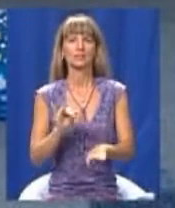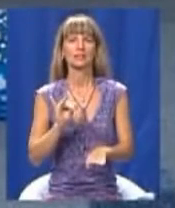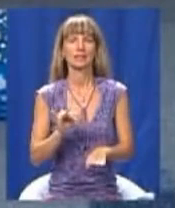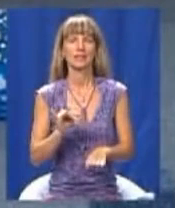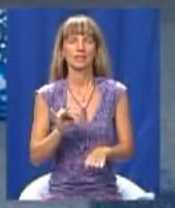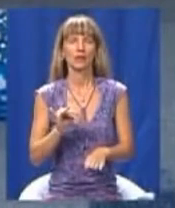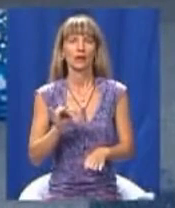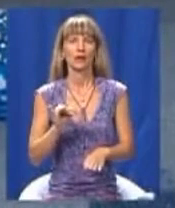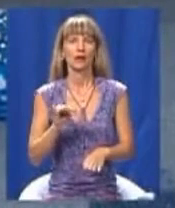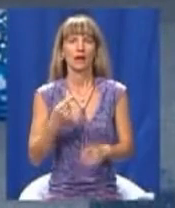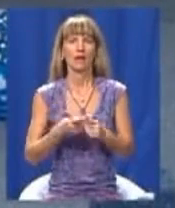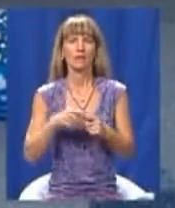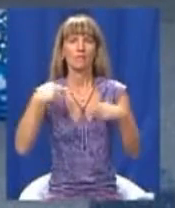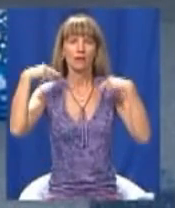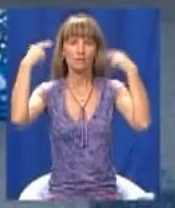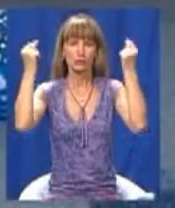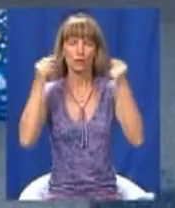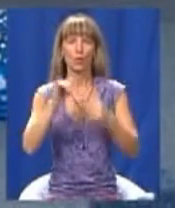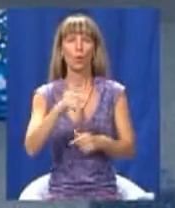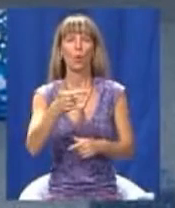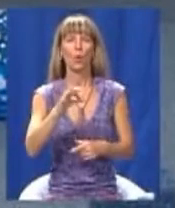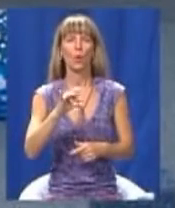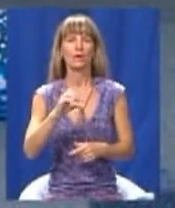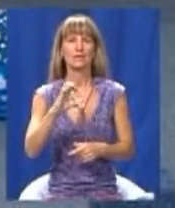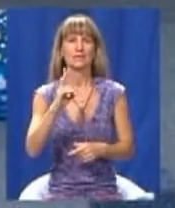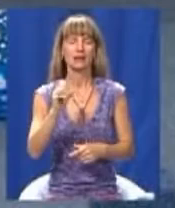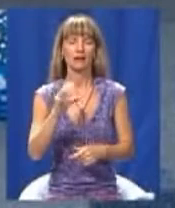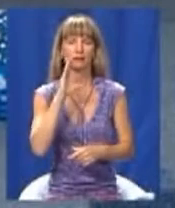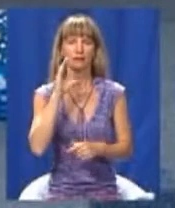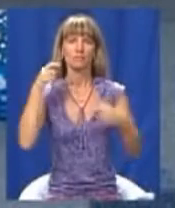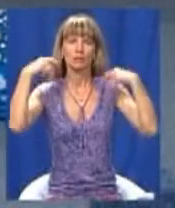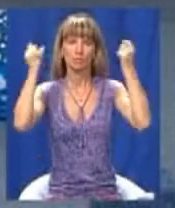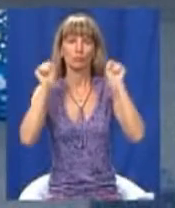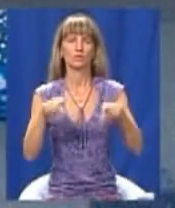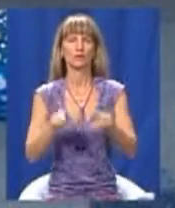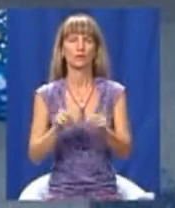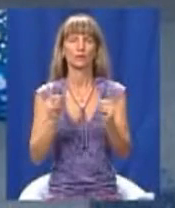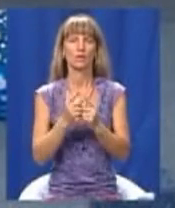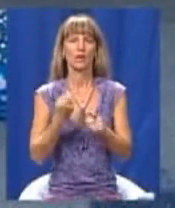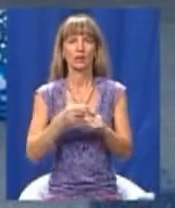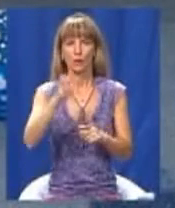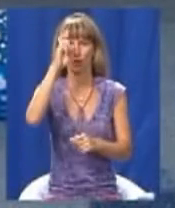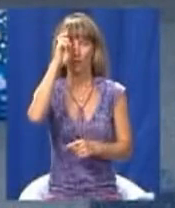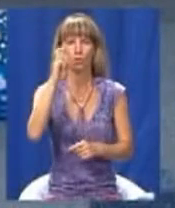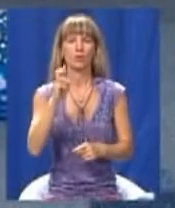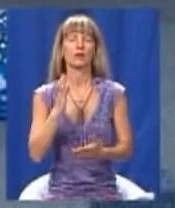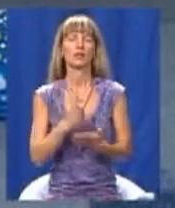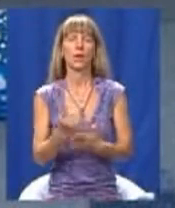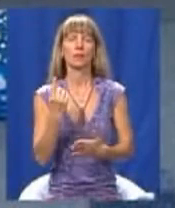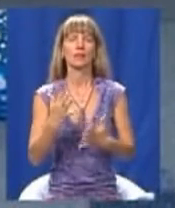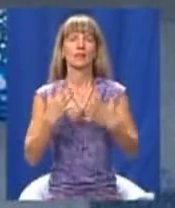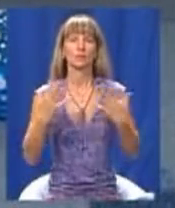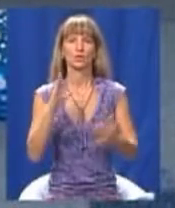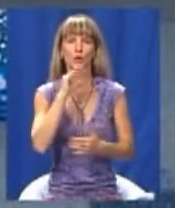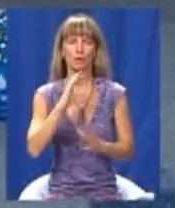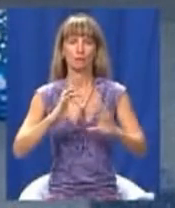половецька вівчарка, українська вівчарка, угорська вівчарка. Саме такі назви ви можете зустріти. Цей король угорських вівчарок є однією з найбільших